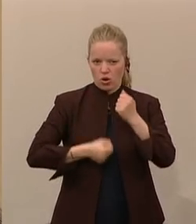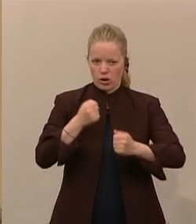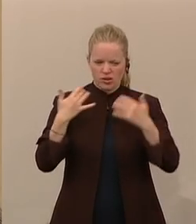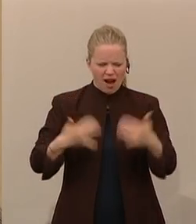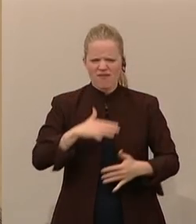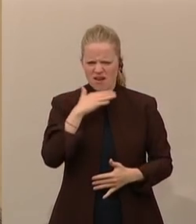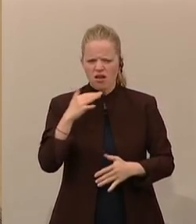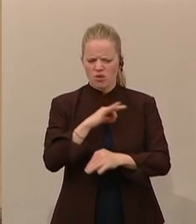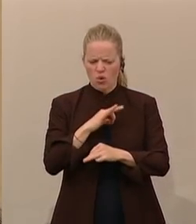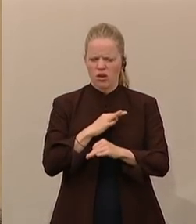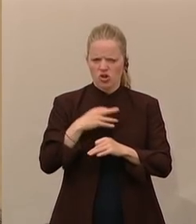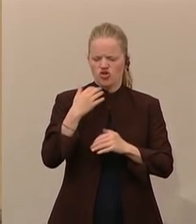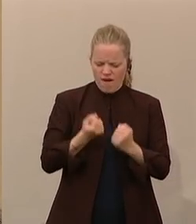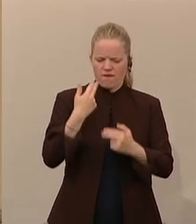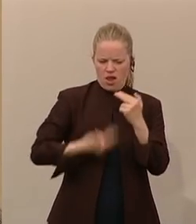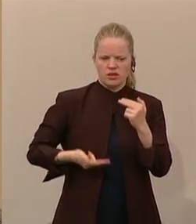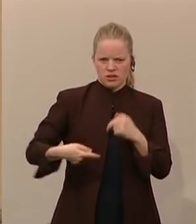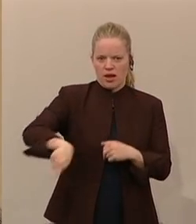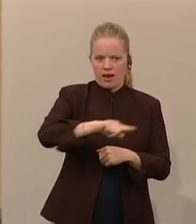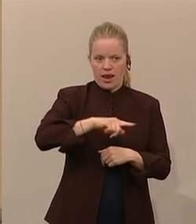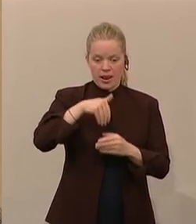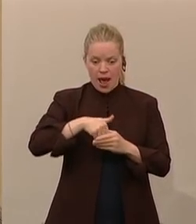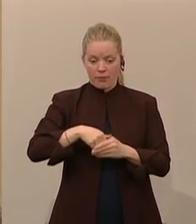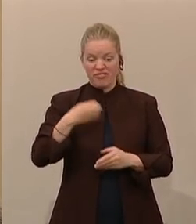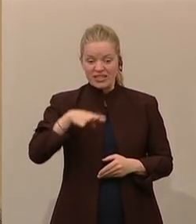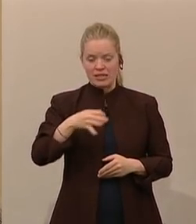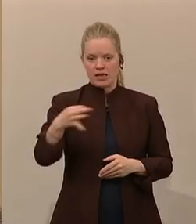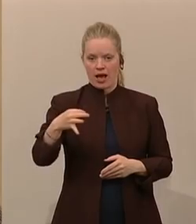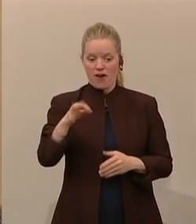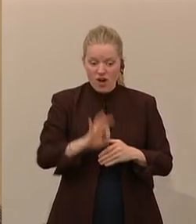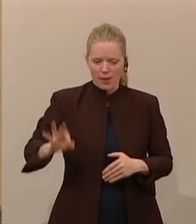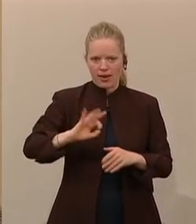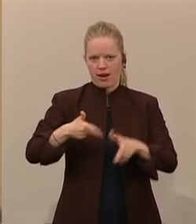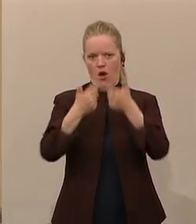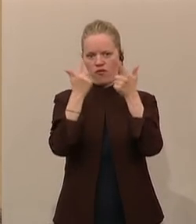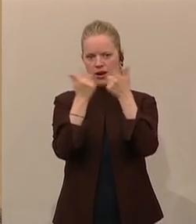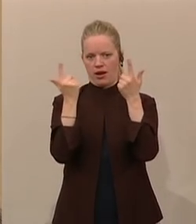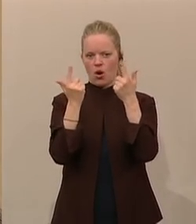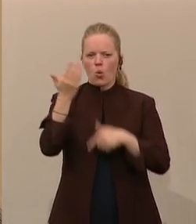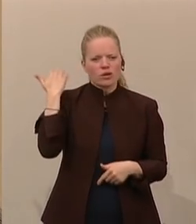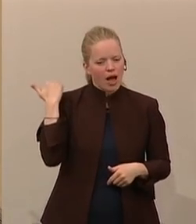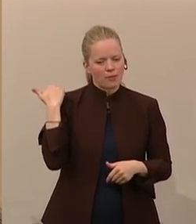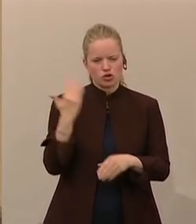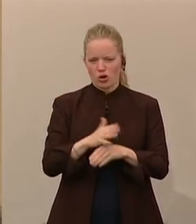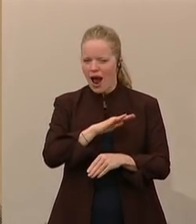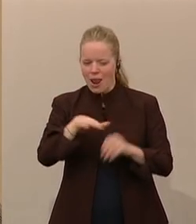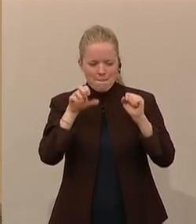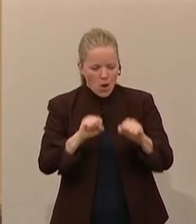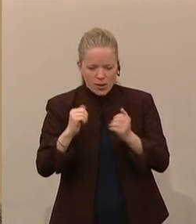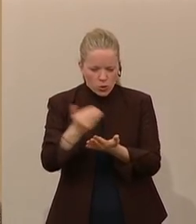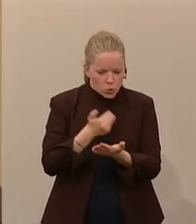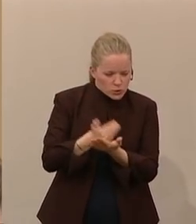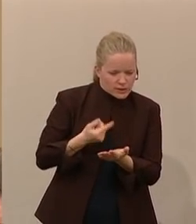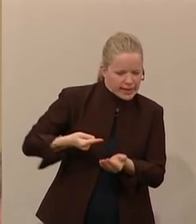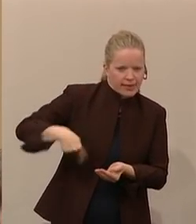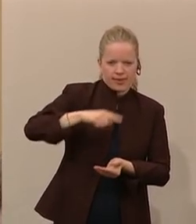Innerhalb von 100 Tagen wurde dieses Verbrechen aufgeklärt. Und hätte man damals nicht auf alle Möglichkeiten, die sie geboten haben,